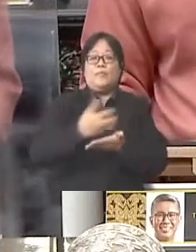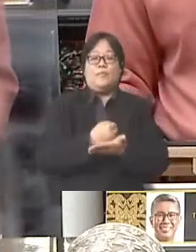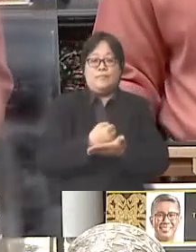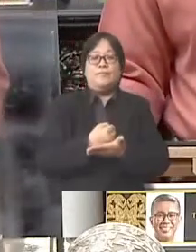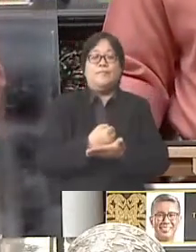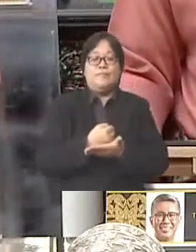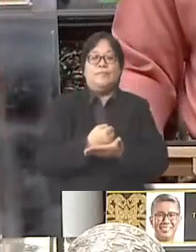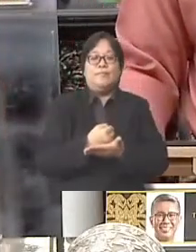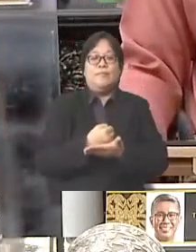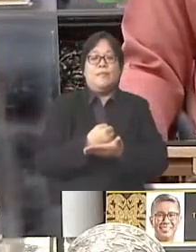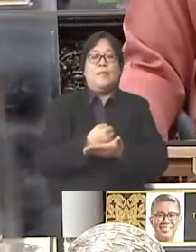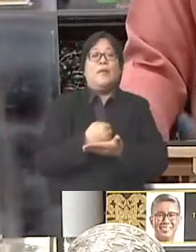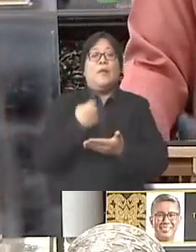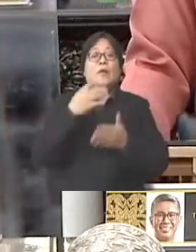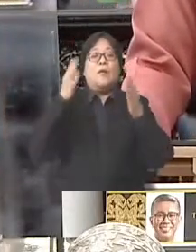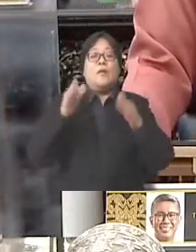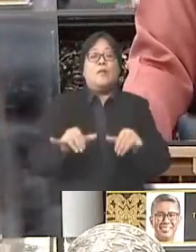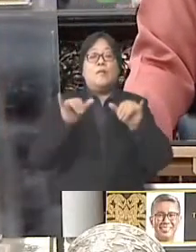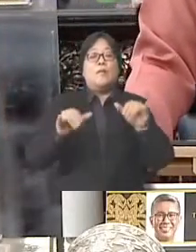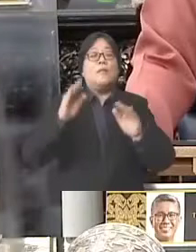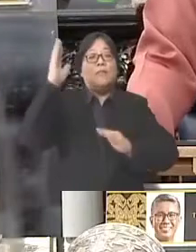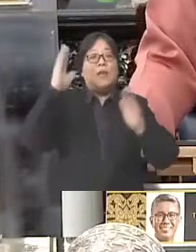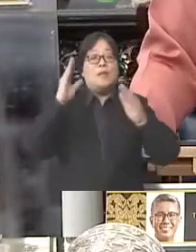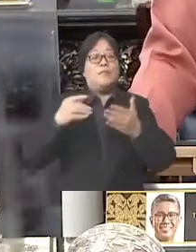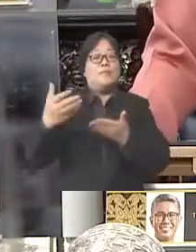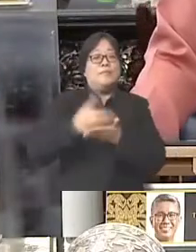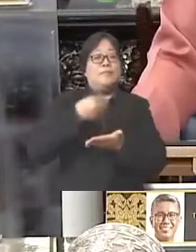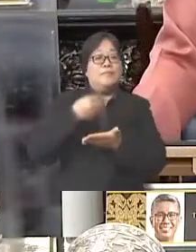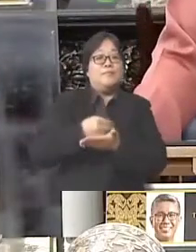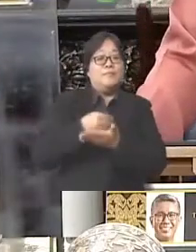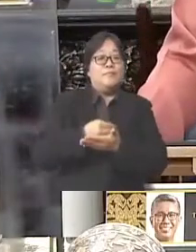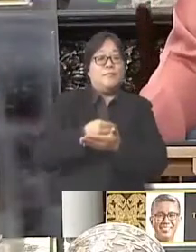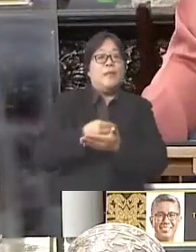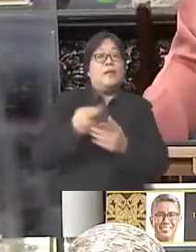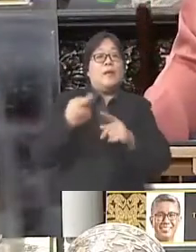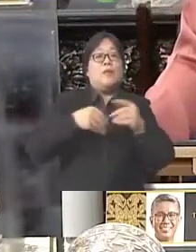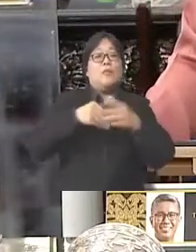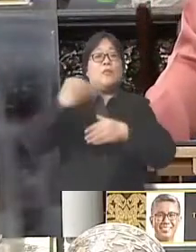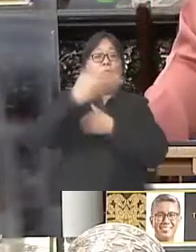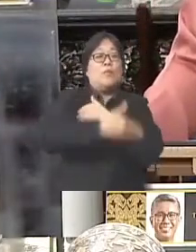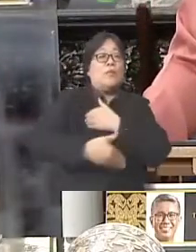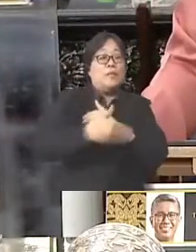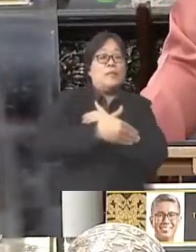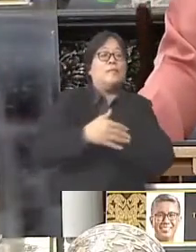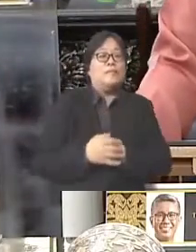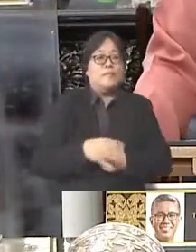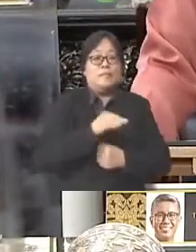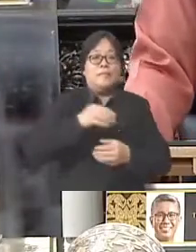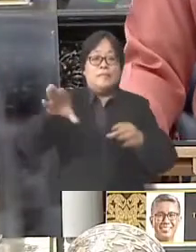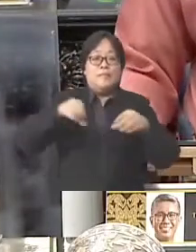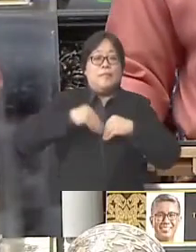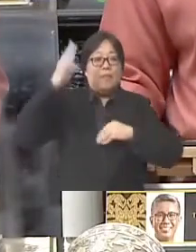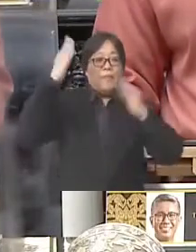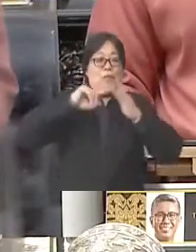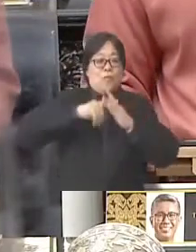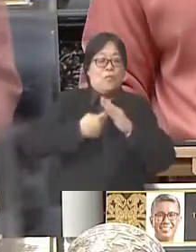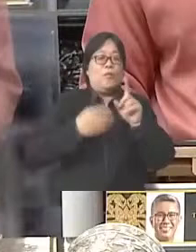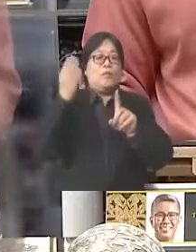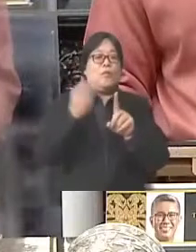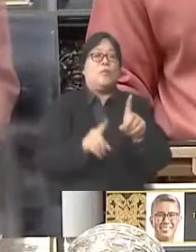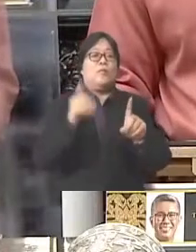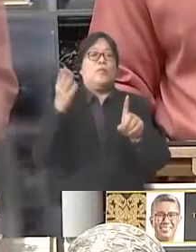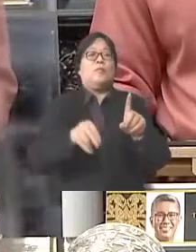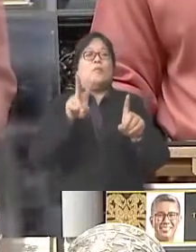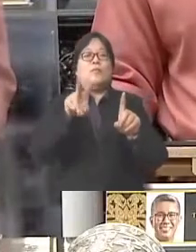pendapatan dikenakan ada pemastautin di Malaysia ke atas pendapatan yang terbit dari sumber luar negara dan diterima di Malaysia mulai satu